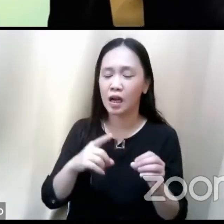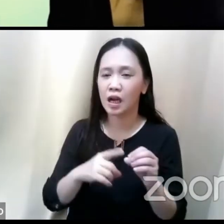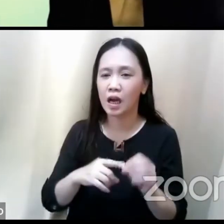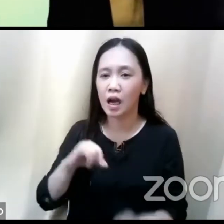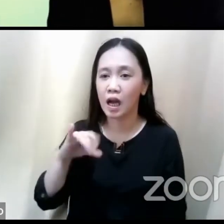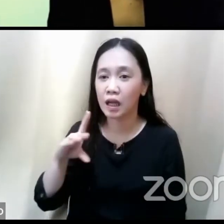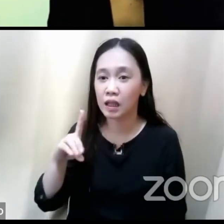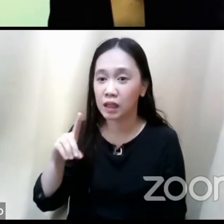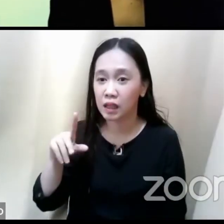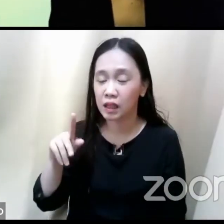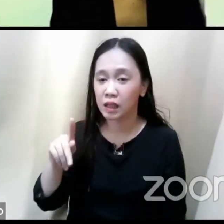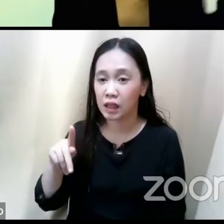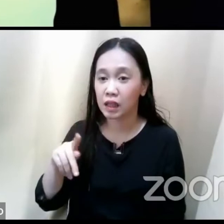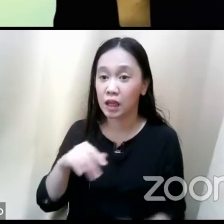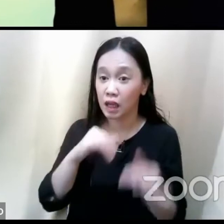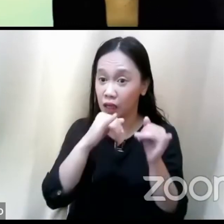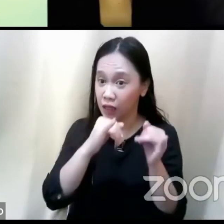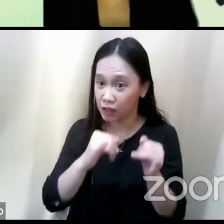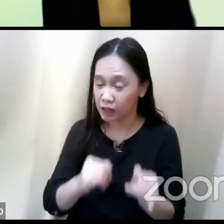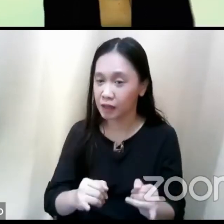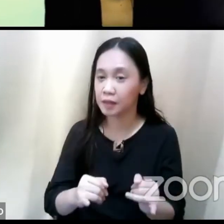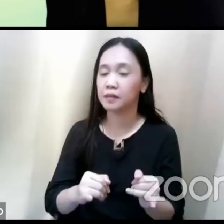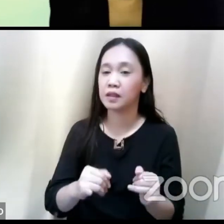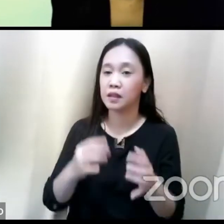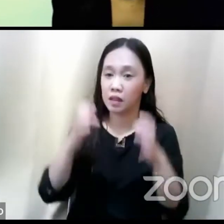yung Individual Educational Program,